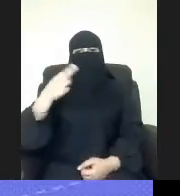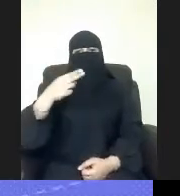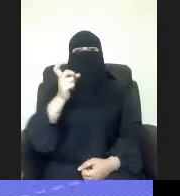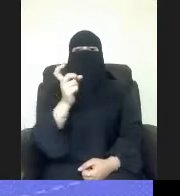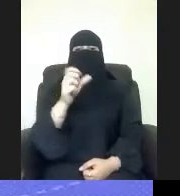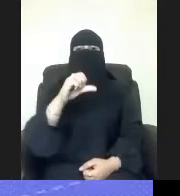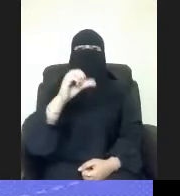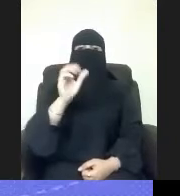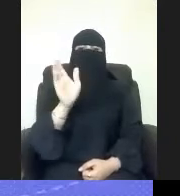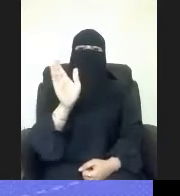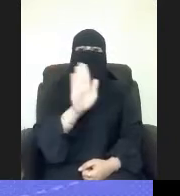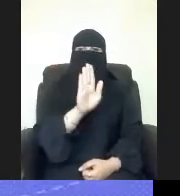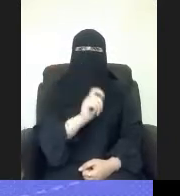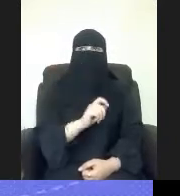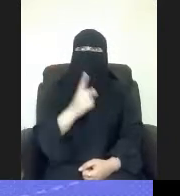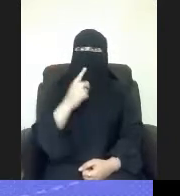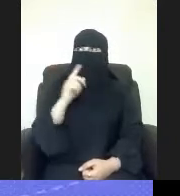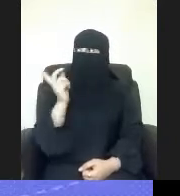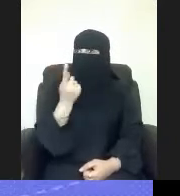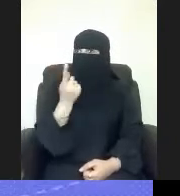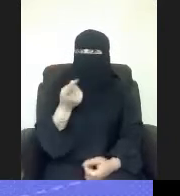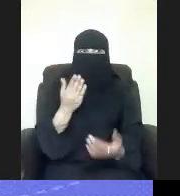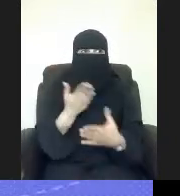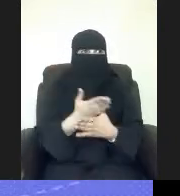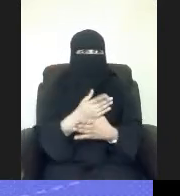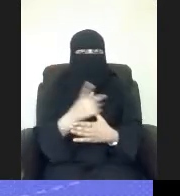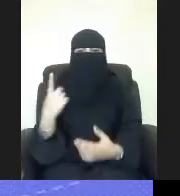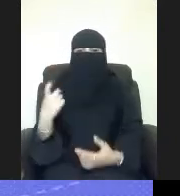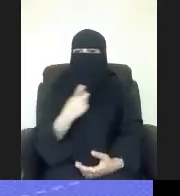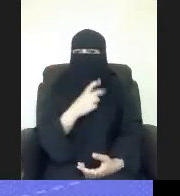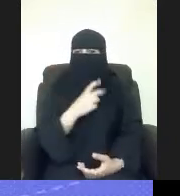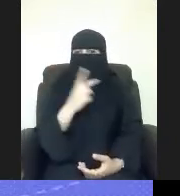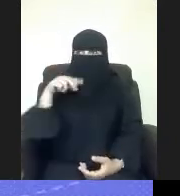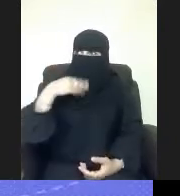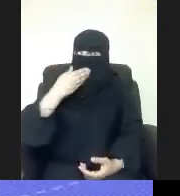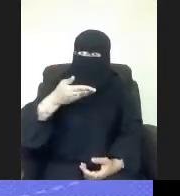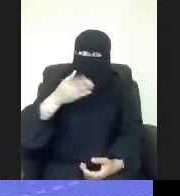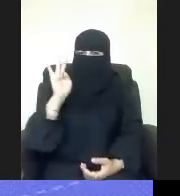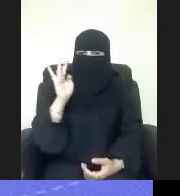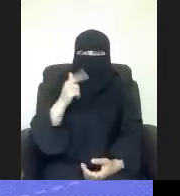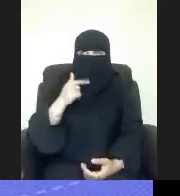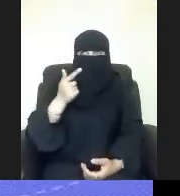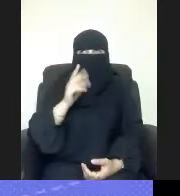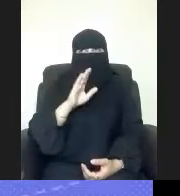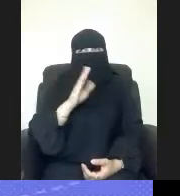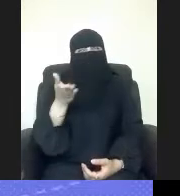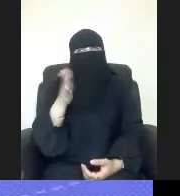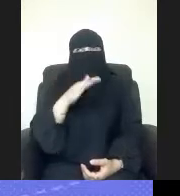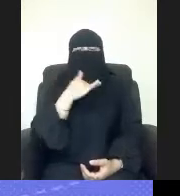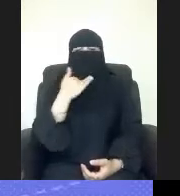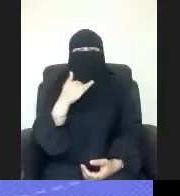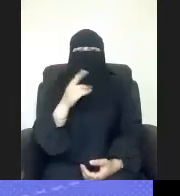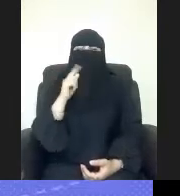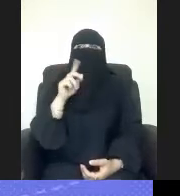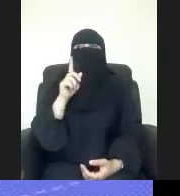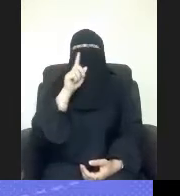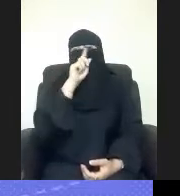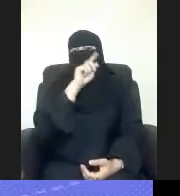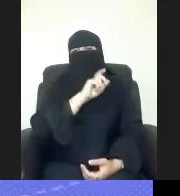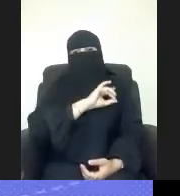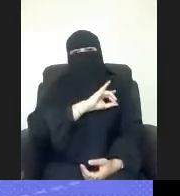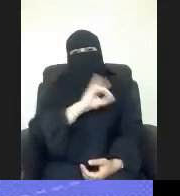مات قالوا لها لما لا تتعطري، فقالت لا عطر بعد عروس ولا كلام بعد الدكتور بدر. الله يبارك فيك. العفو العفو يا